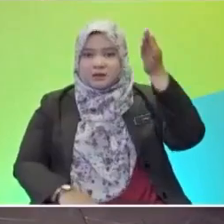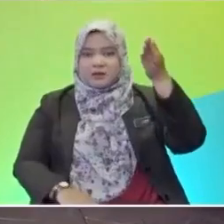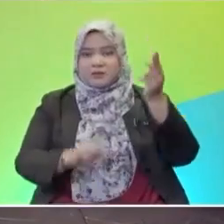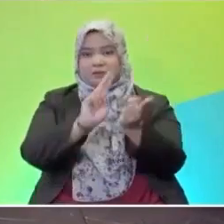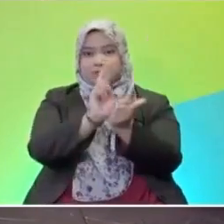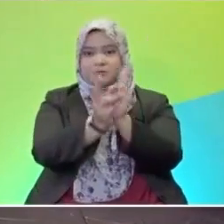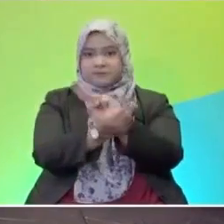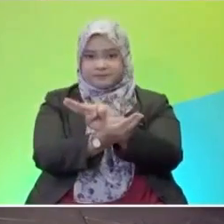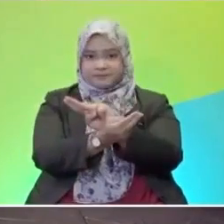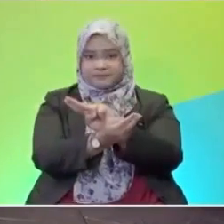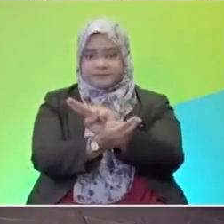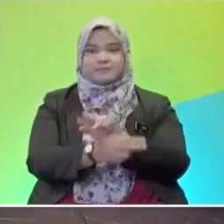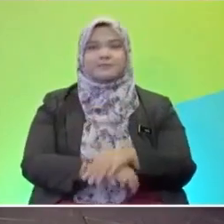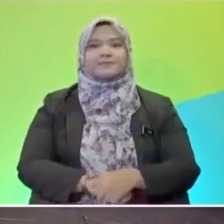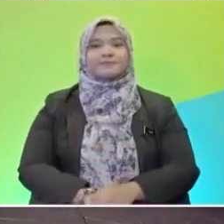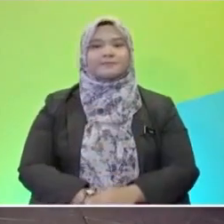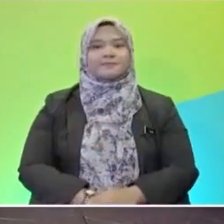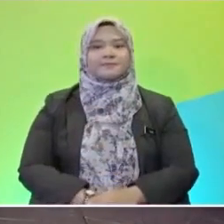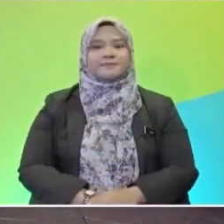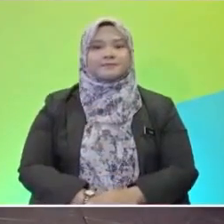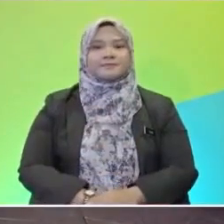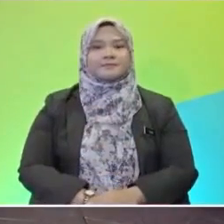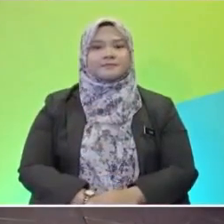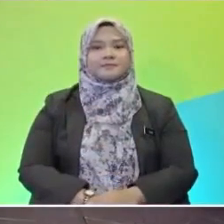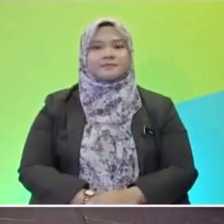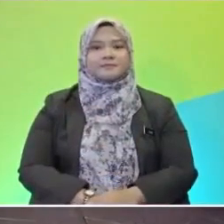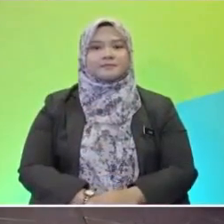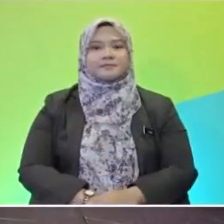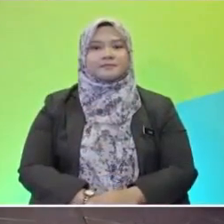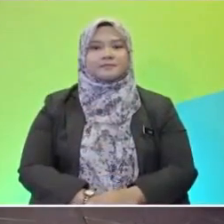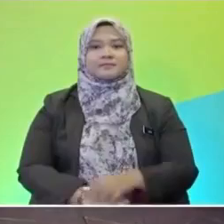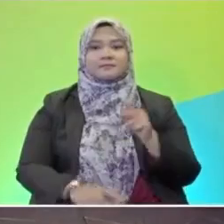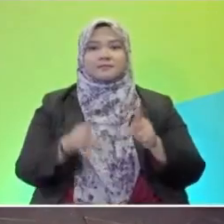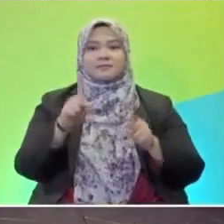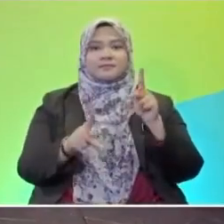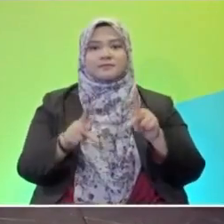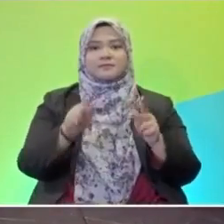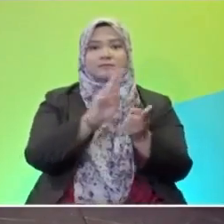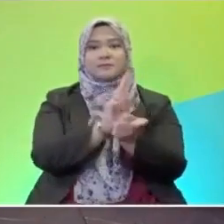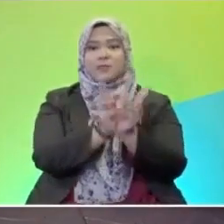bayang-bayangnya berubah lagi jika berubah